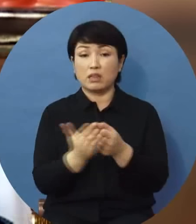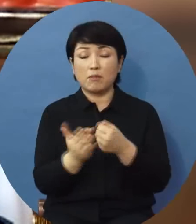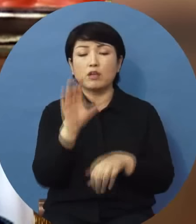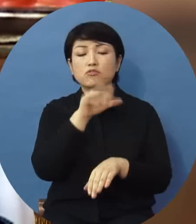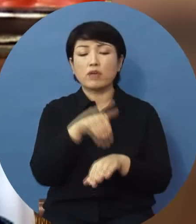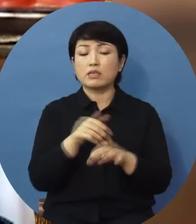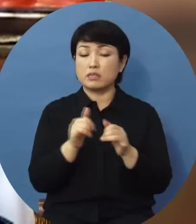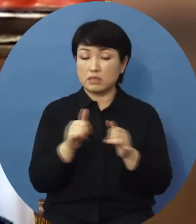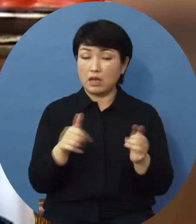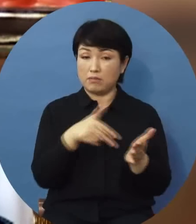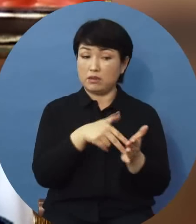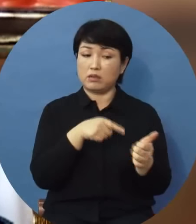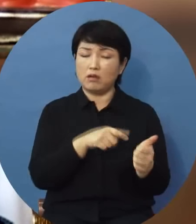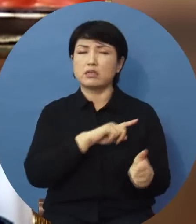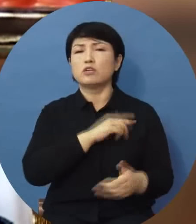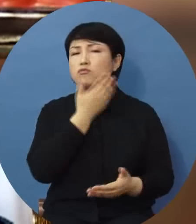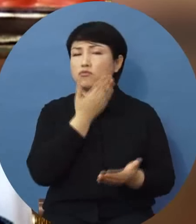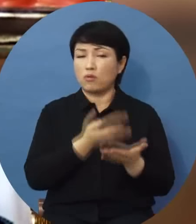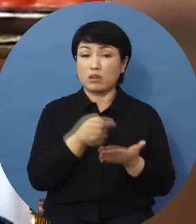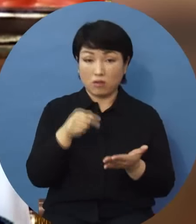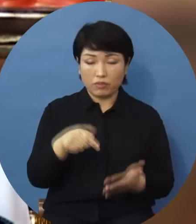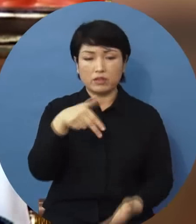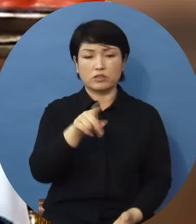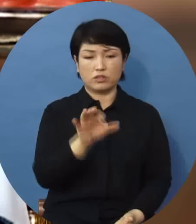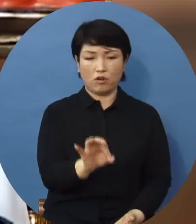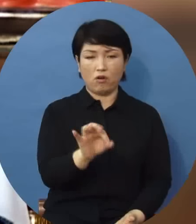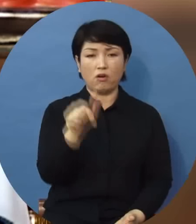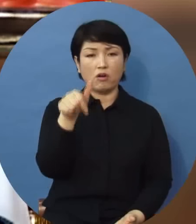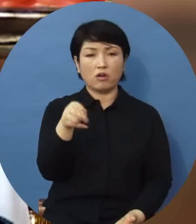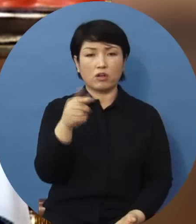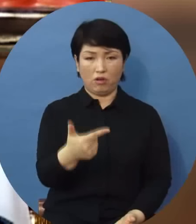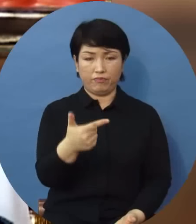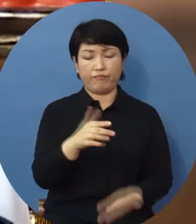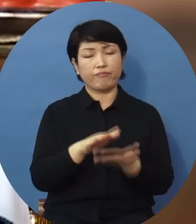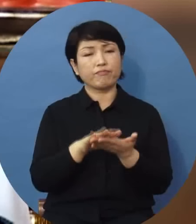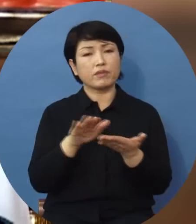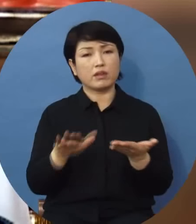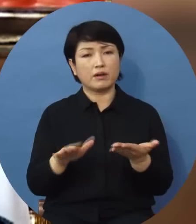그래서 수행자에게 가장 중요한 것은 정견입니다.